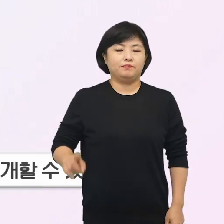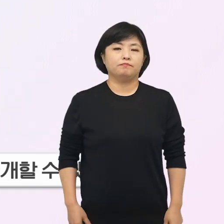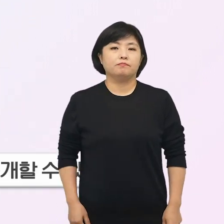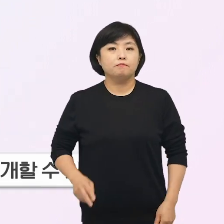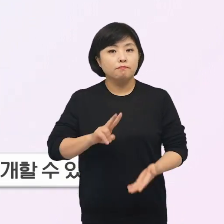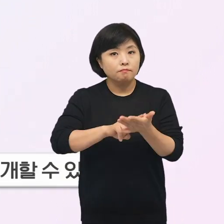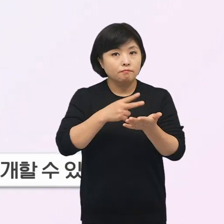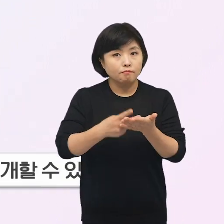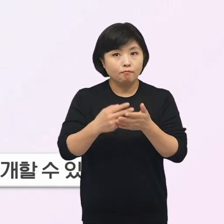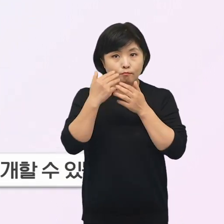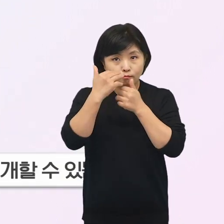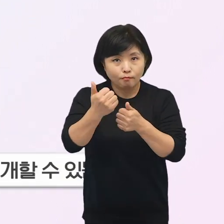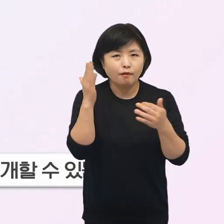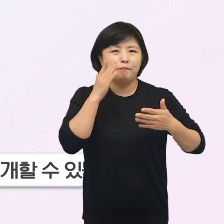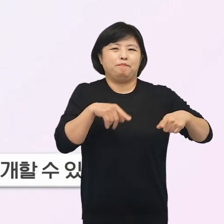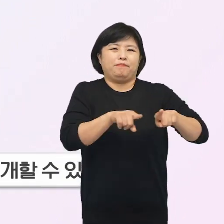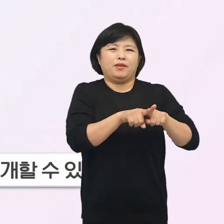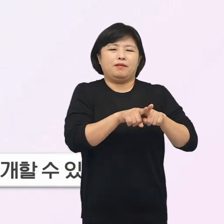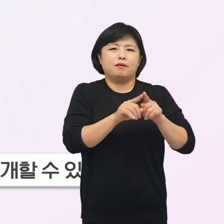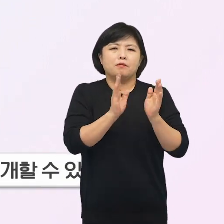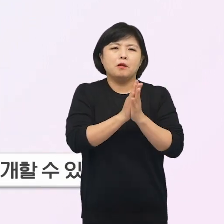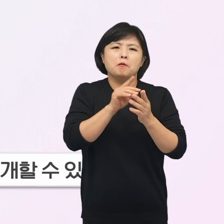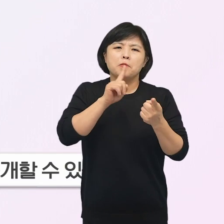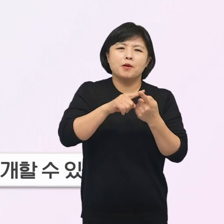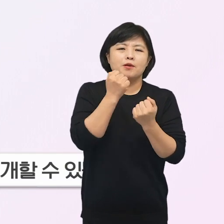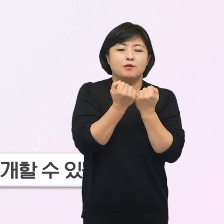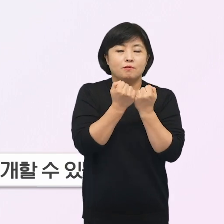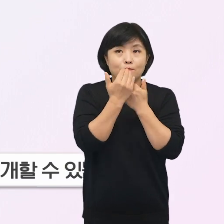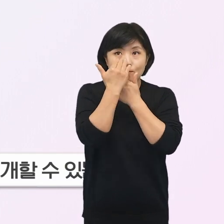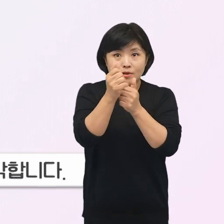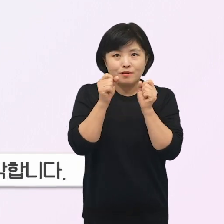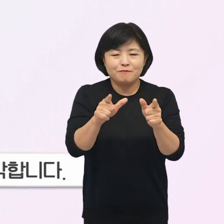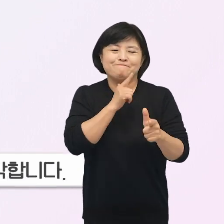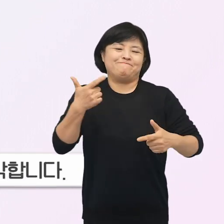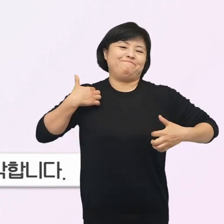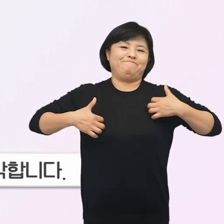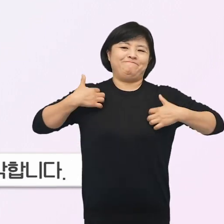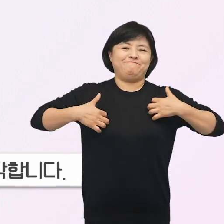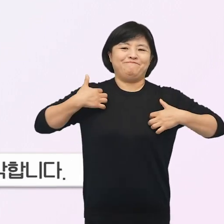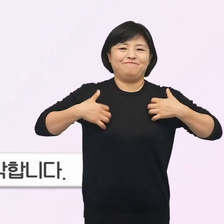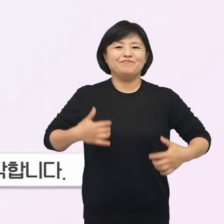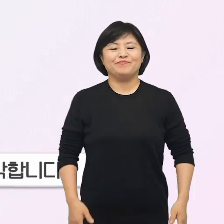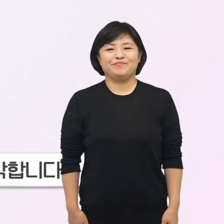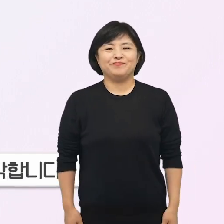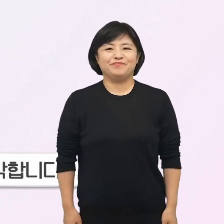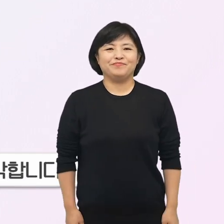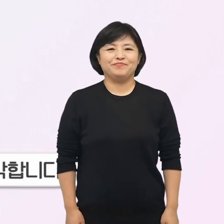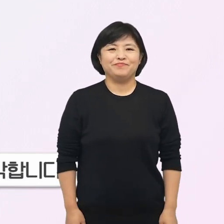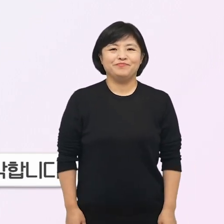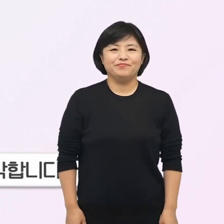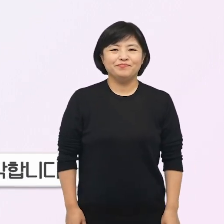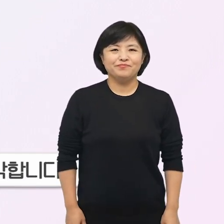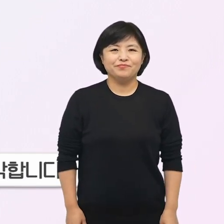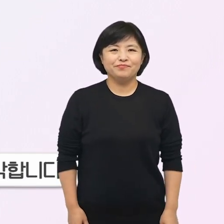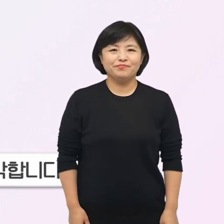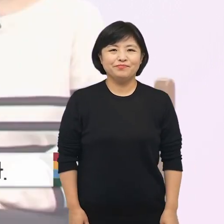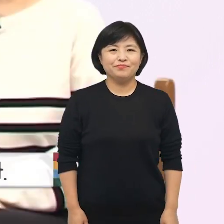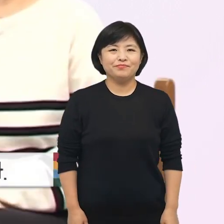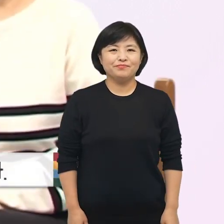번역에 참여한 우리과 학생들과 함께 이렇게 여러분에게 책을 소개할 수 있는 기회를 갖게 돼서 무척 기쁘게 생각합니다.